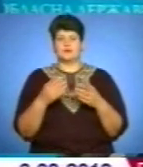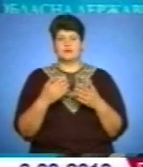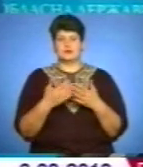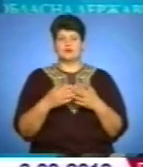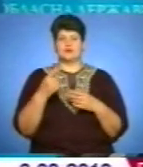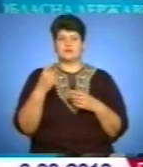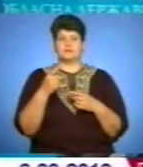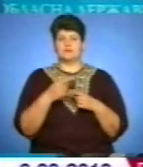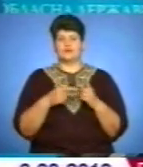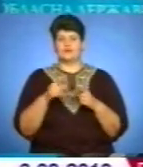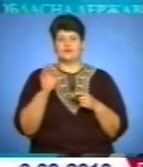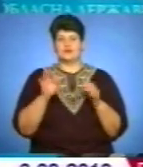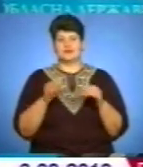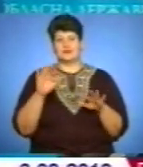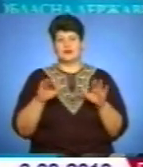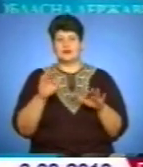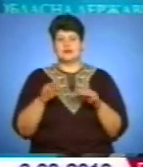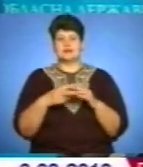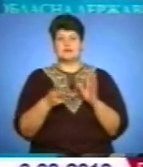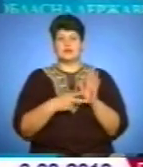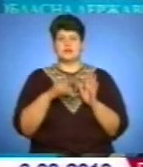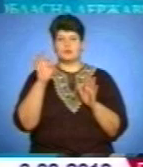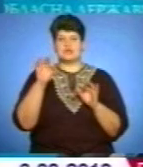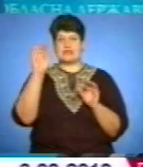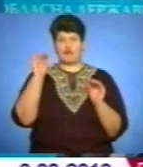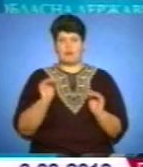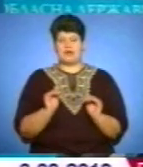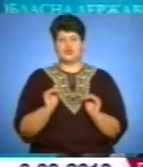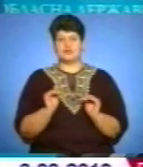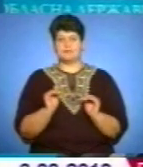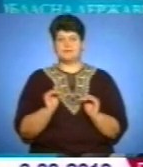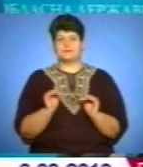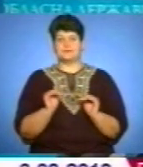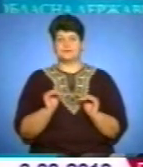скажу, одержать на 17% менше.